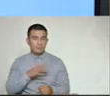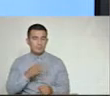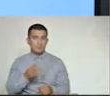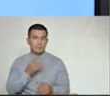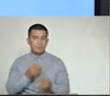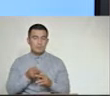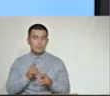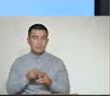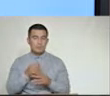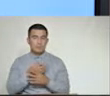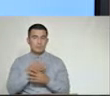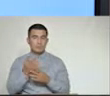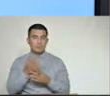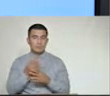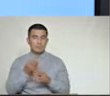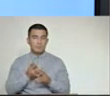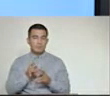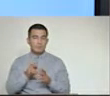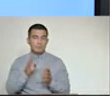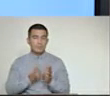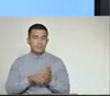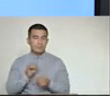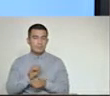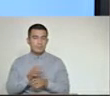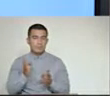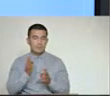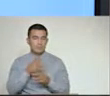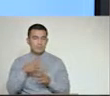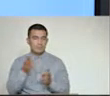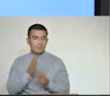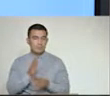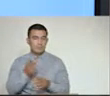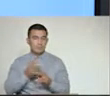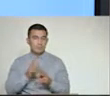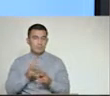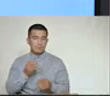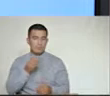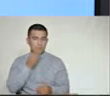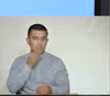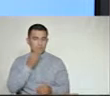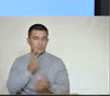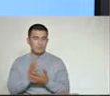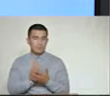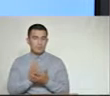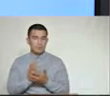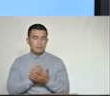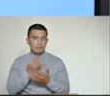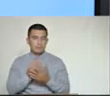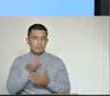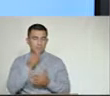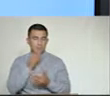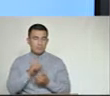bu kipriklar tinimsiz tebranib turishi natijasida oziq halqumda to'planib, hazm